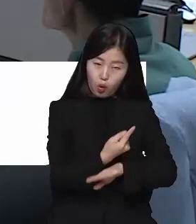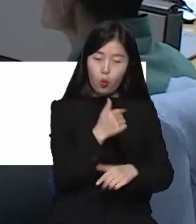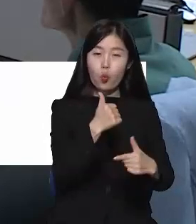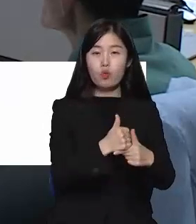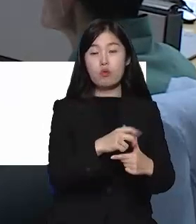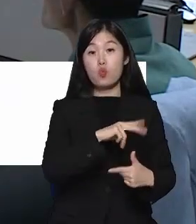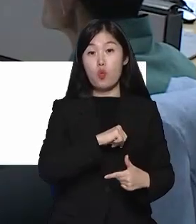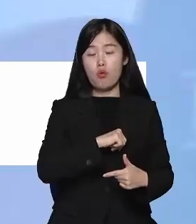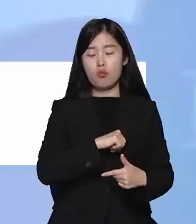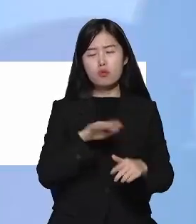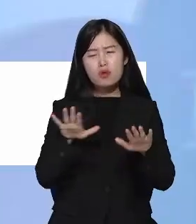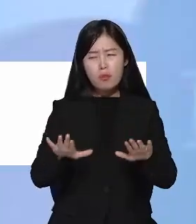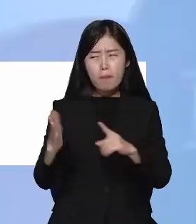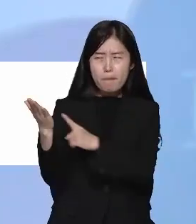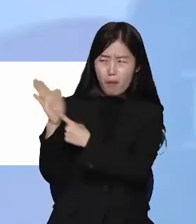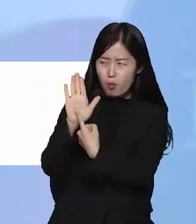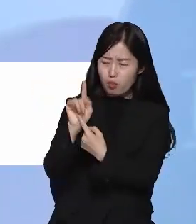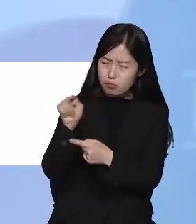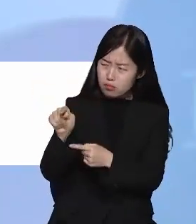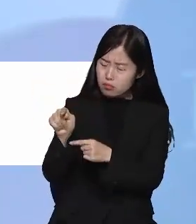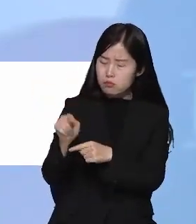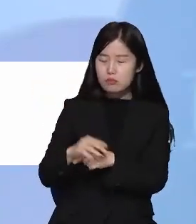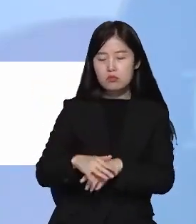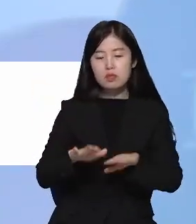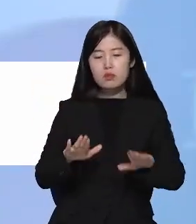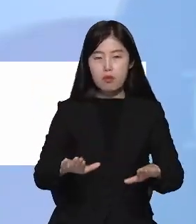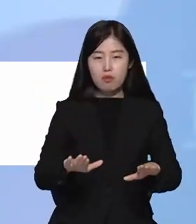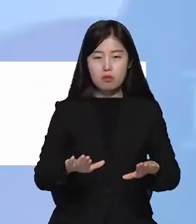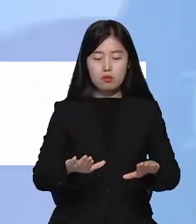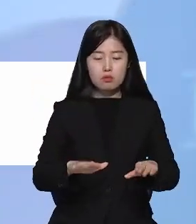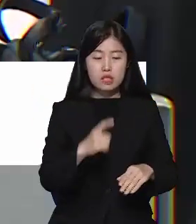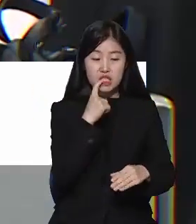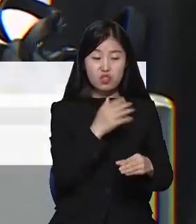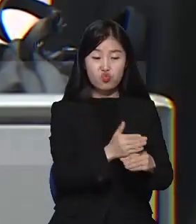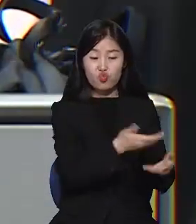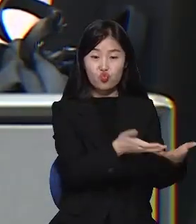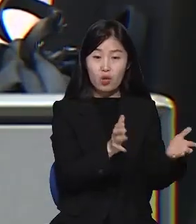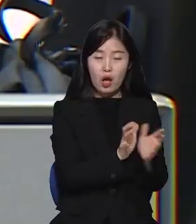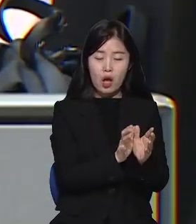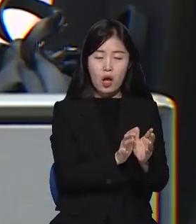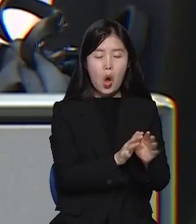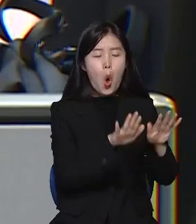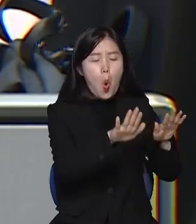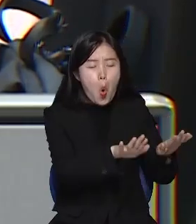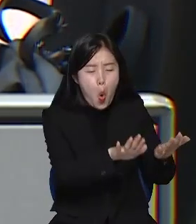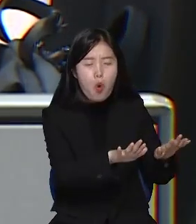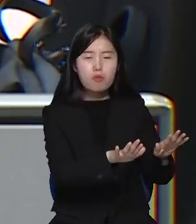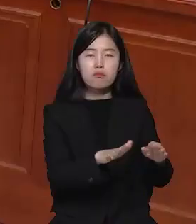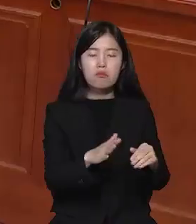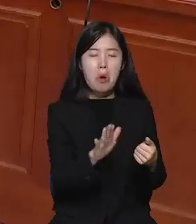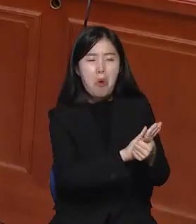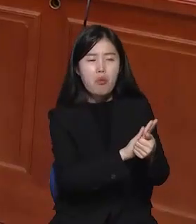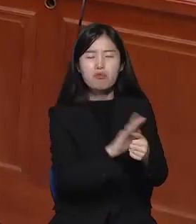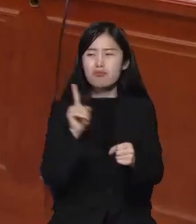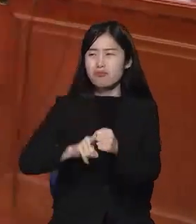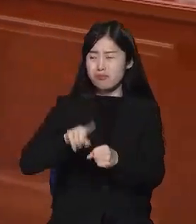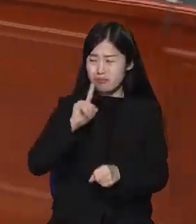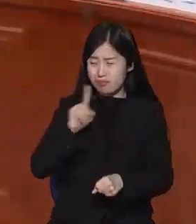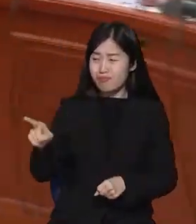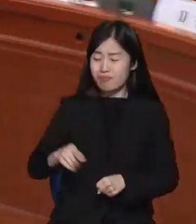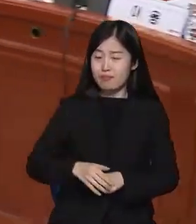삼축 메가시티는 여당의 지역 반발을 누그러뜨리기 위해 내놓은 기만책이라고 비판했습니다.